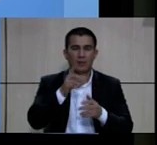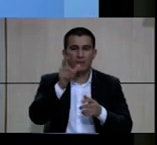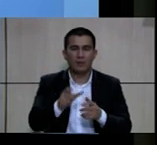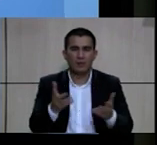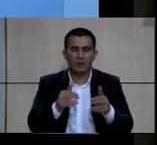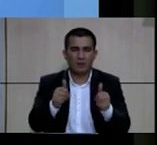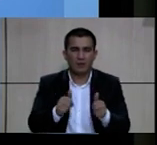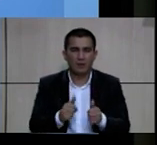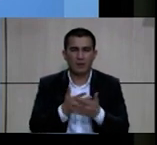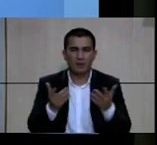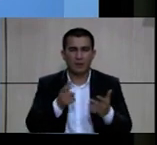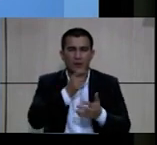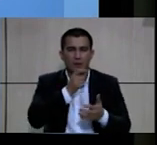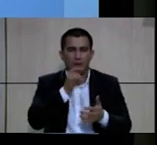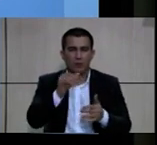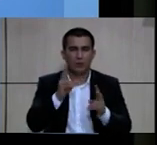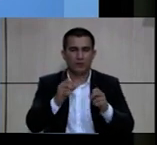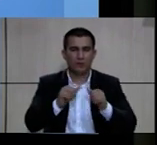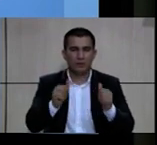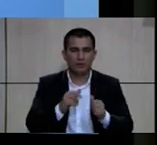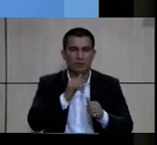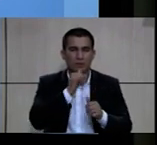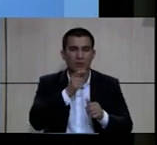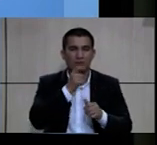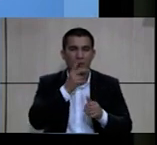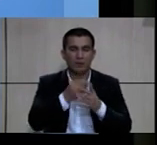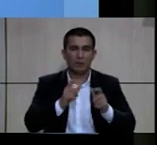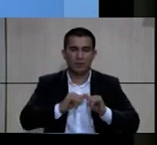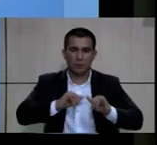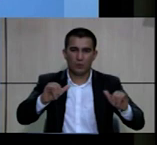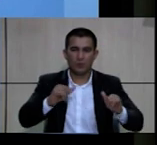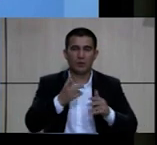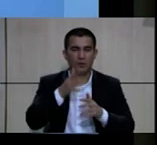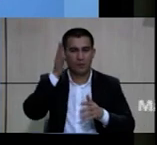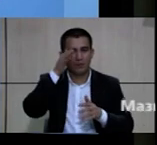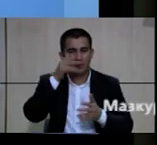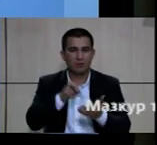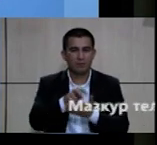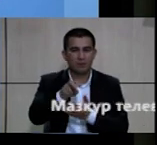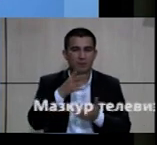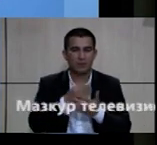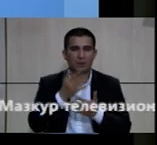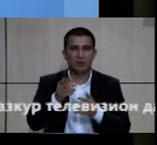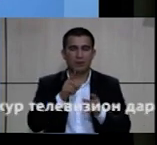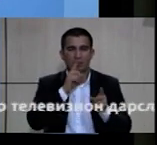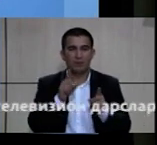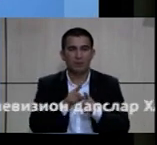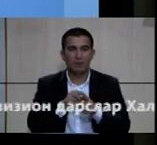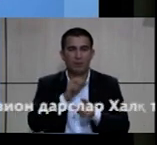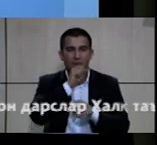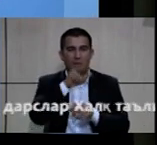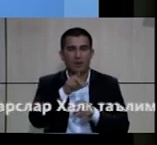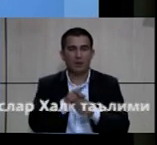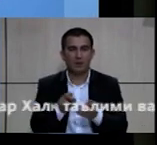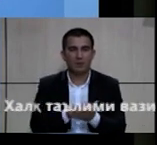olamiz. Tuxum bilan ko'payadi, yaxshi suzadi, sudralib yuruvchilarga o'xshaydi.